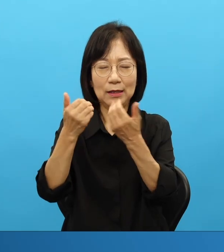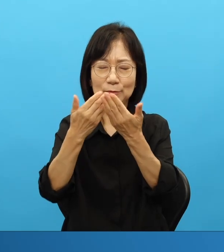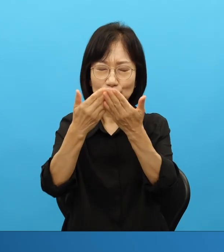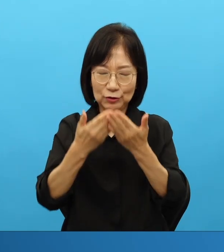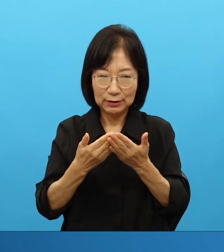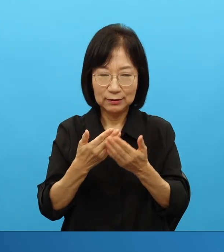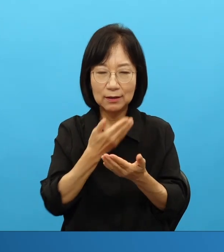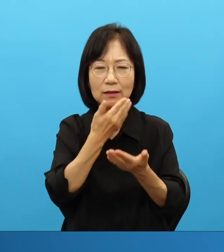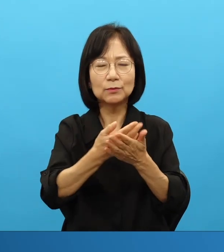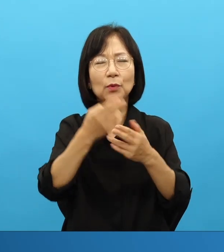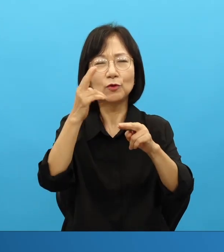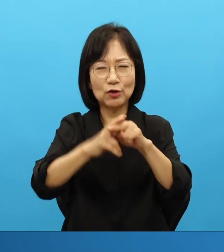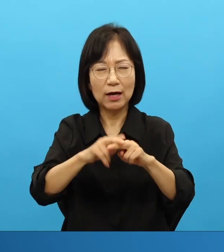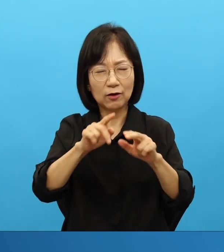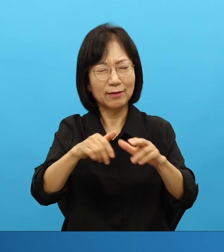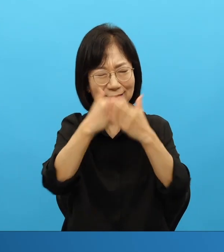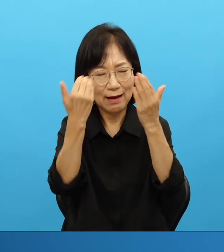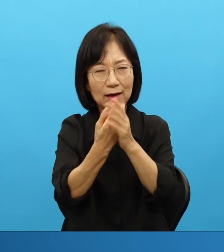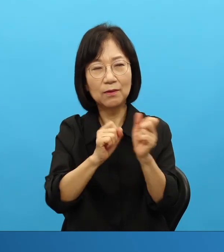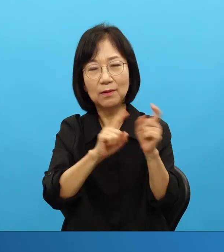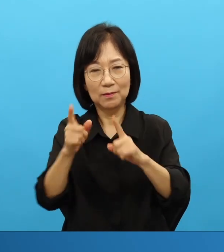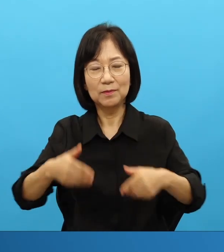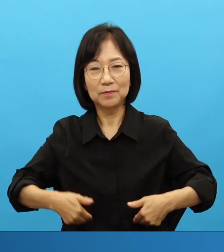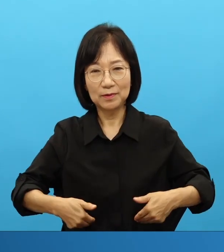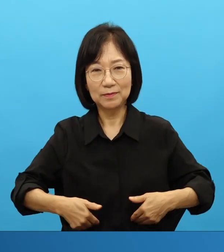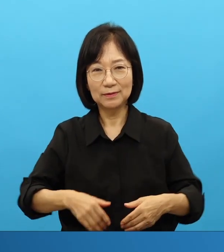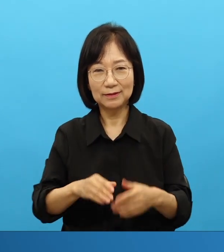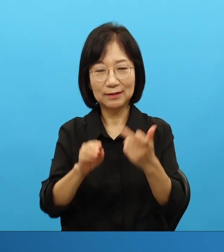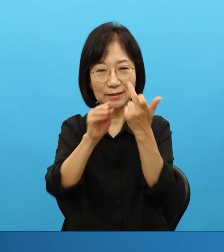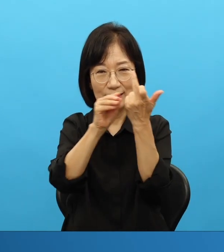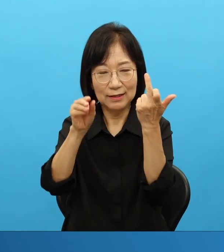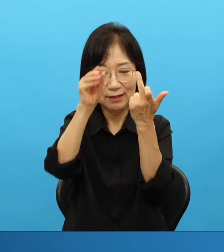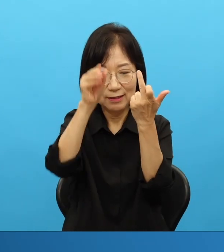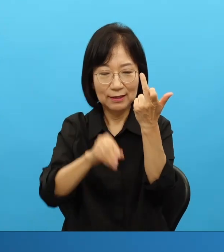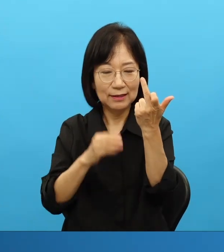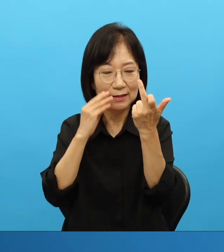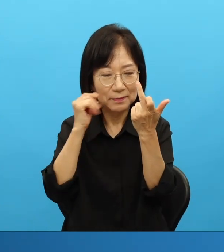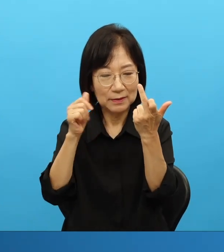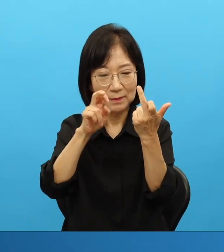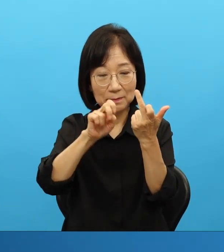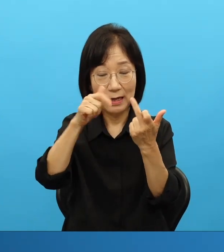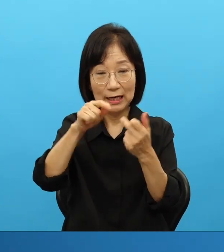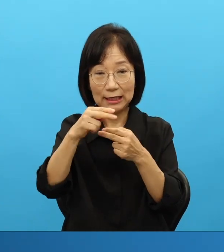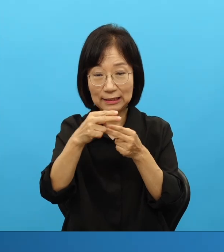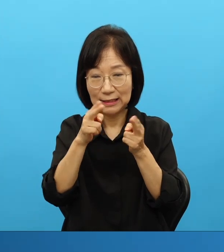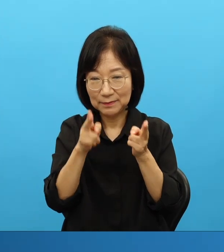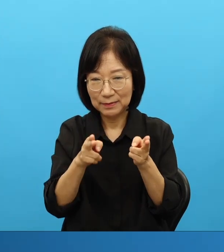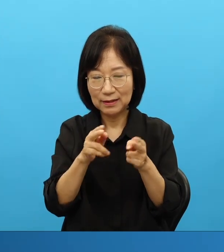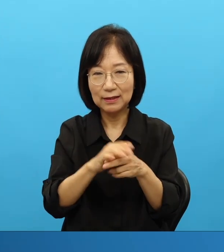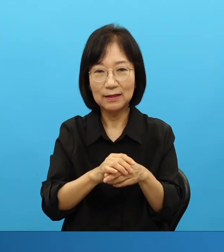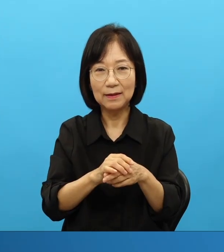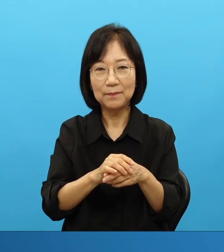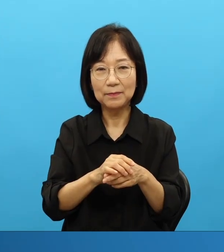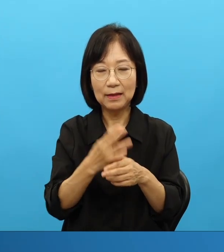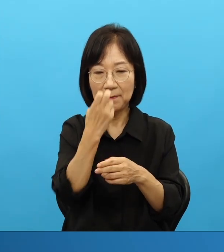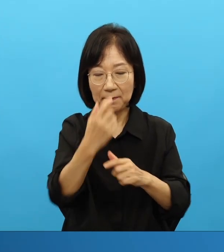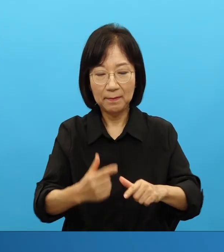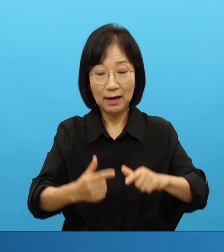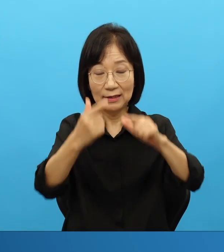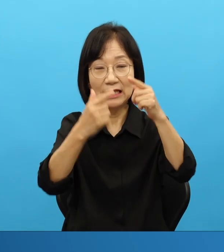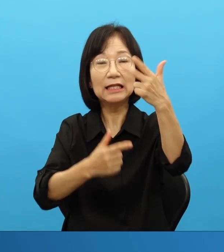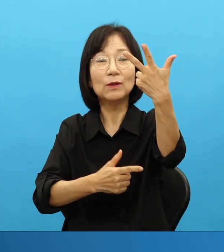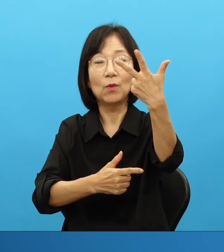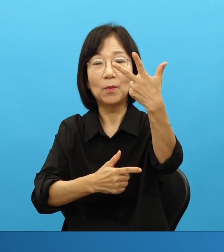회복된다. 집중해라. 갈보리산, 감남산, 마가다락방 7 망대가